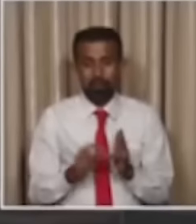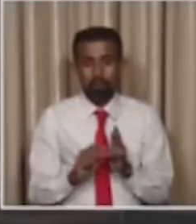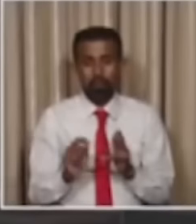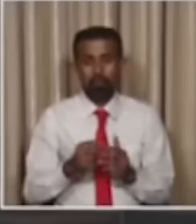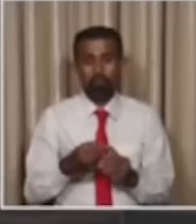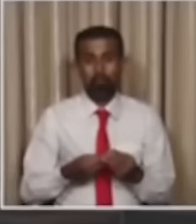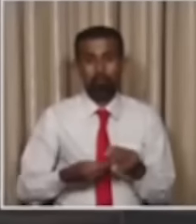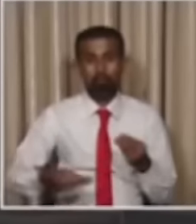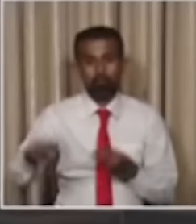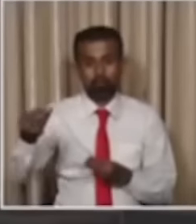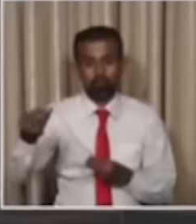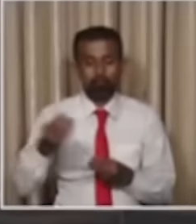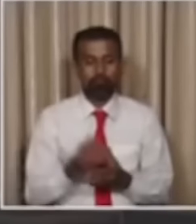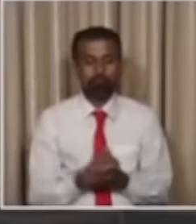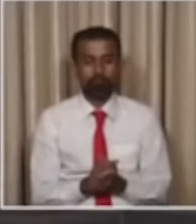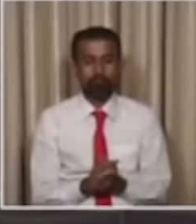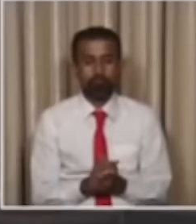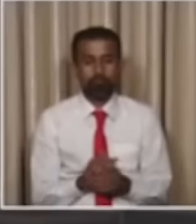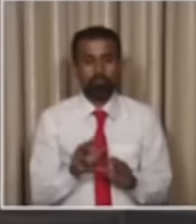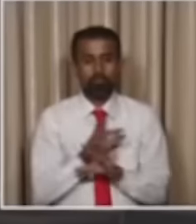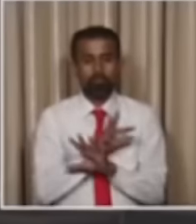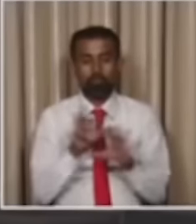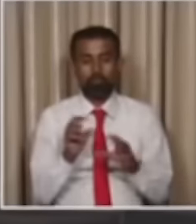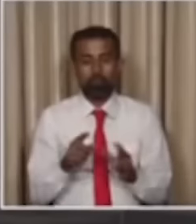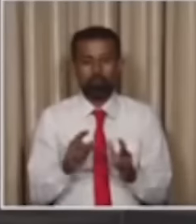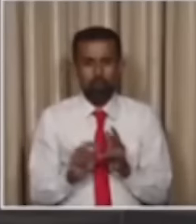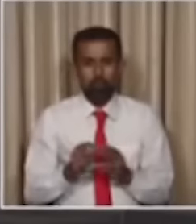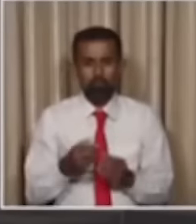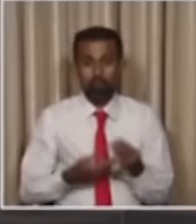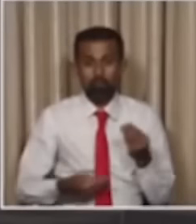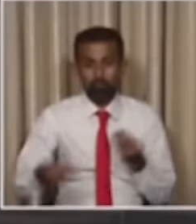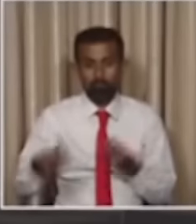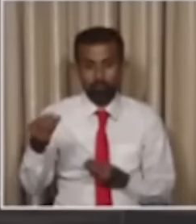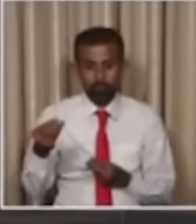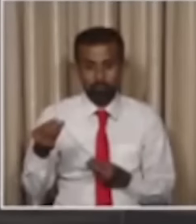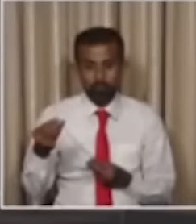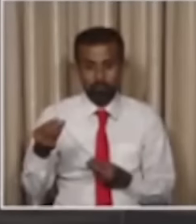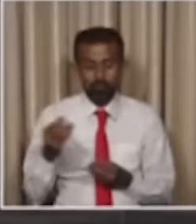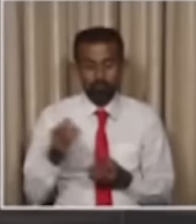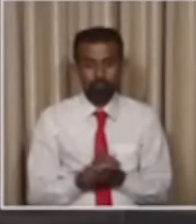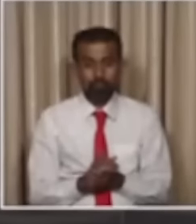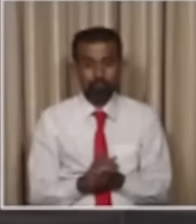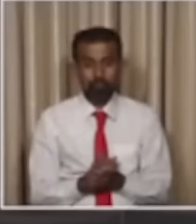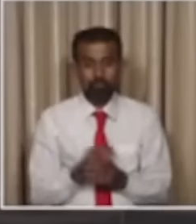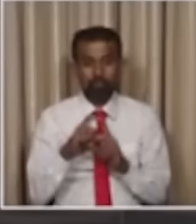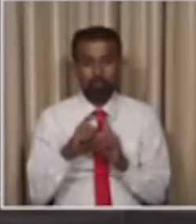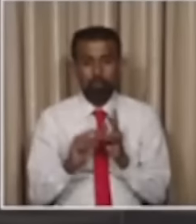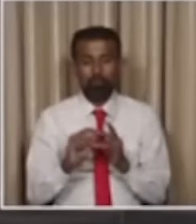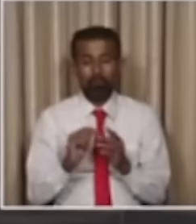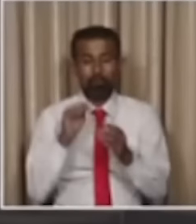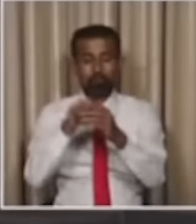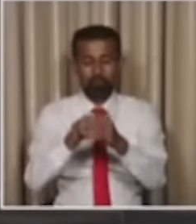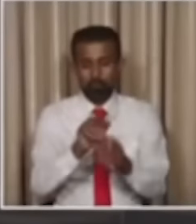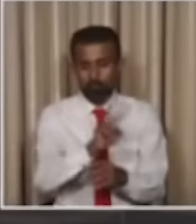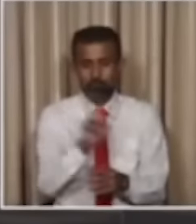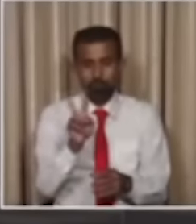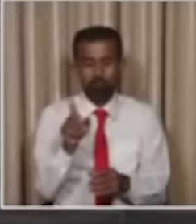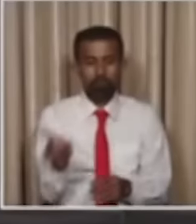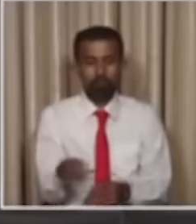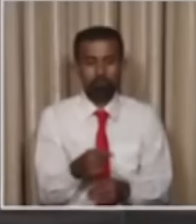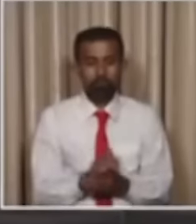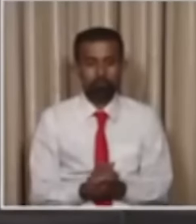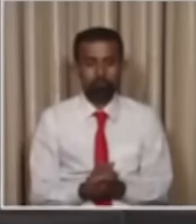කරන්නේ. 19 එයාගේ ඔෆිස් එකෙන් පිට කරන එක ඩිරෙක්ටර්ගේ ඔෆිස් එකට යන්නේ 22.